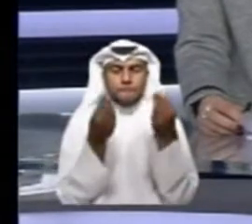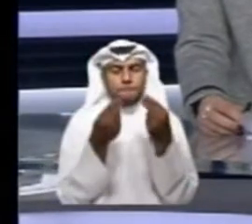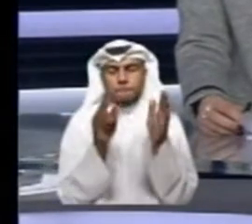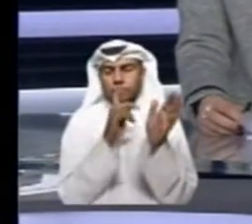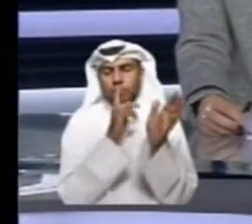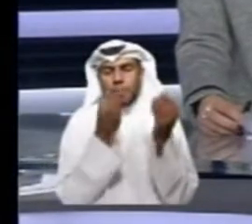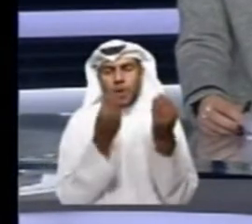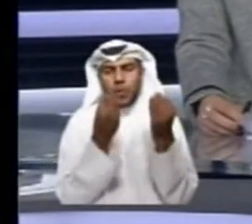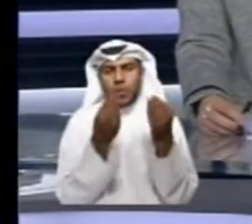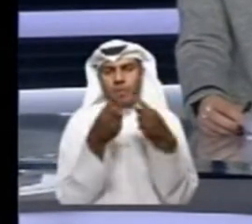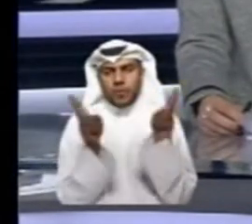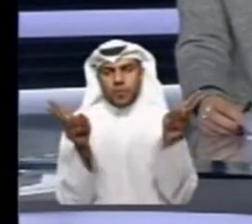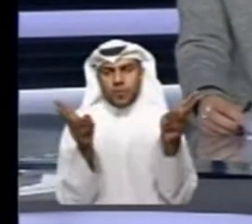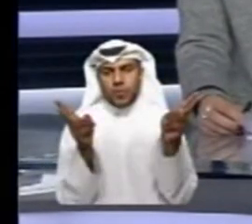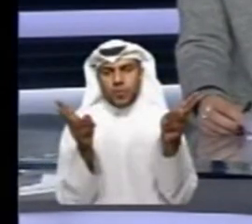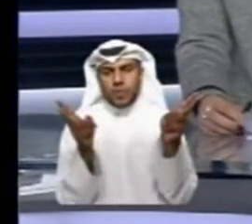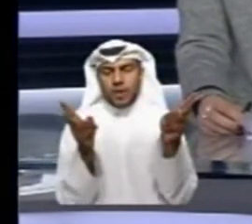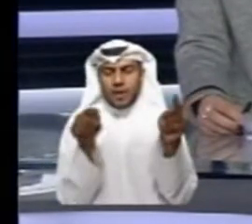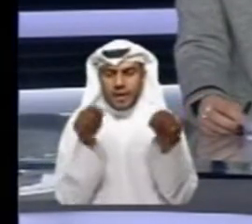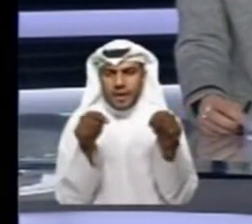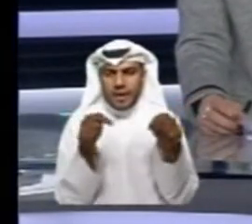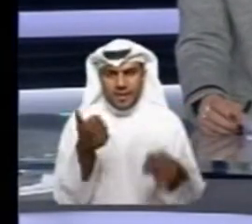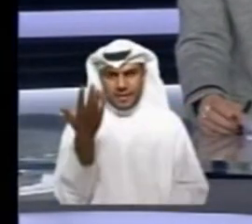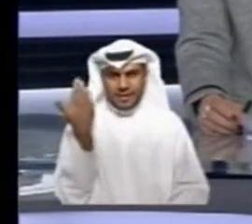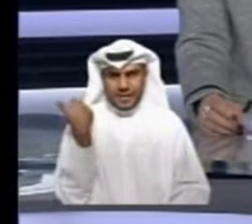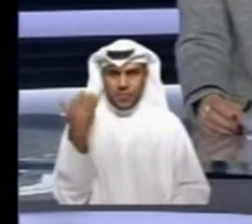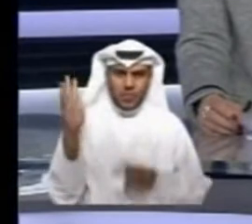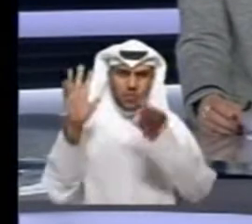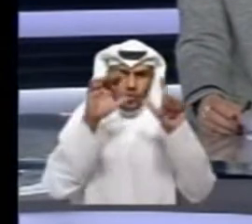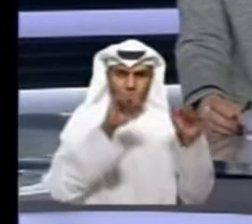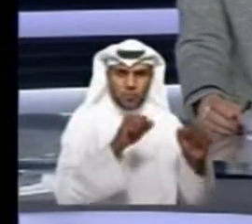موجة الأمطار التي تعرضت لها البلاد الأسبوع الماضي.